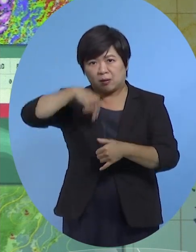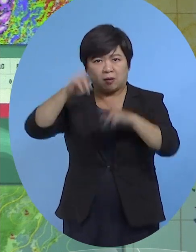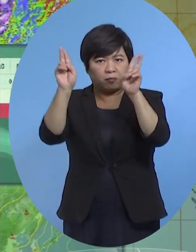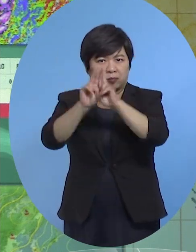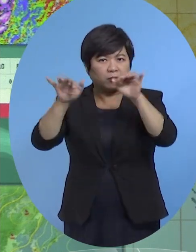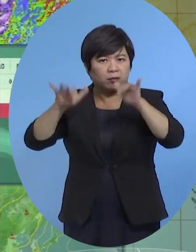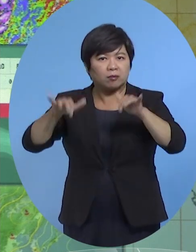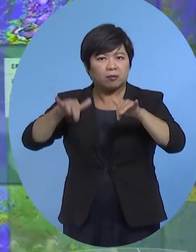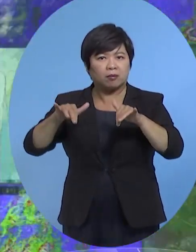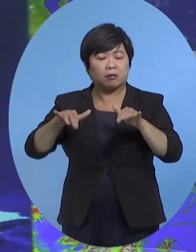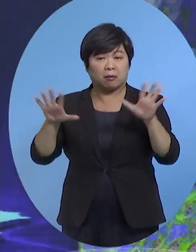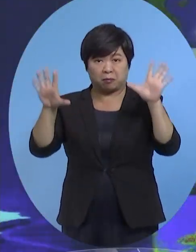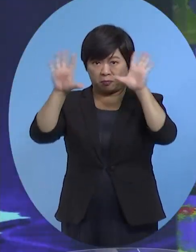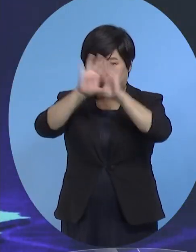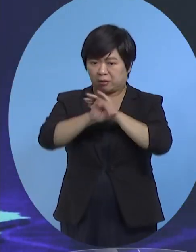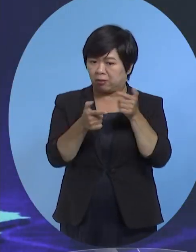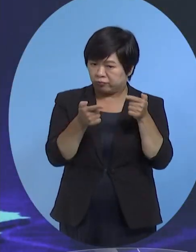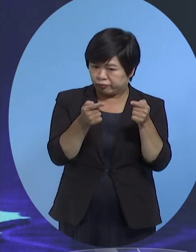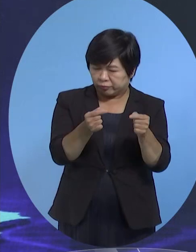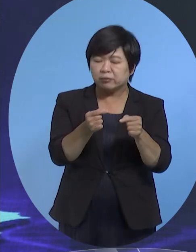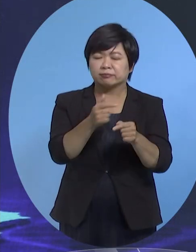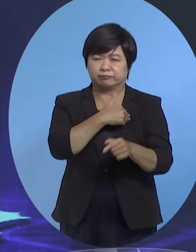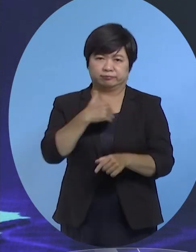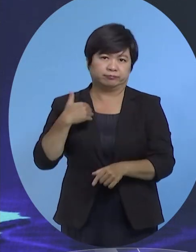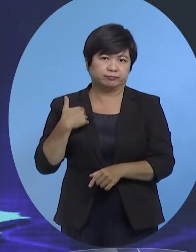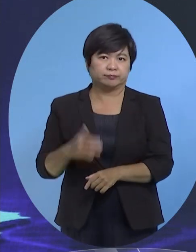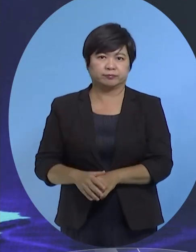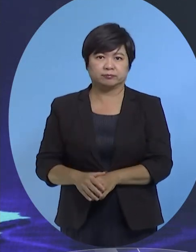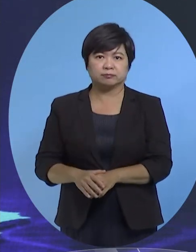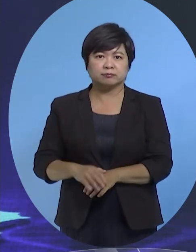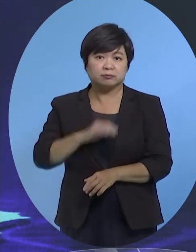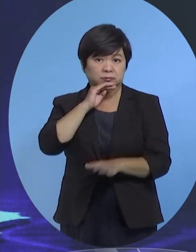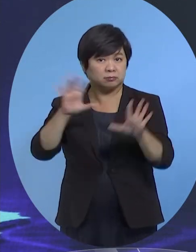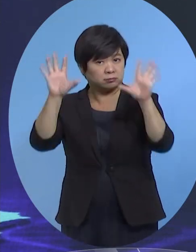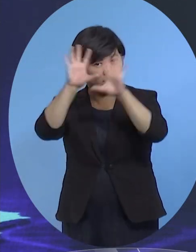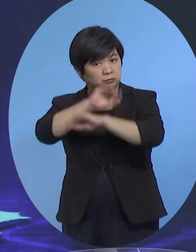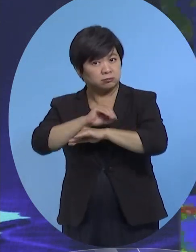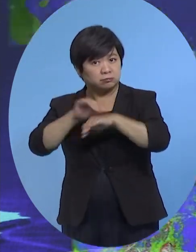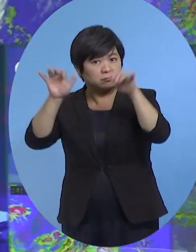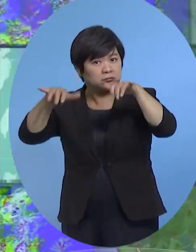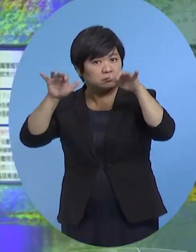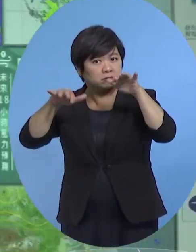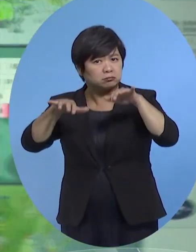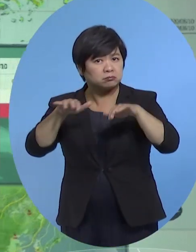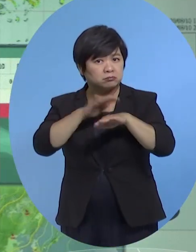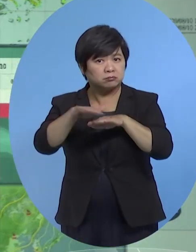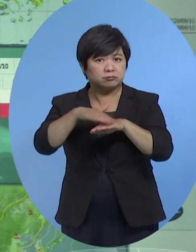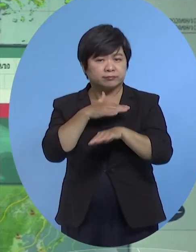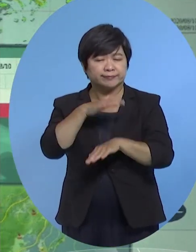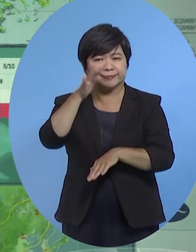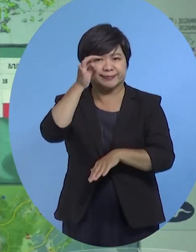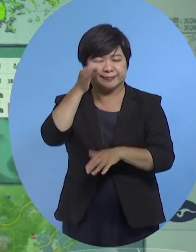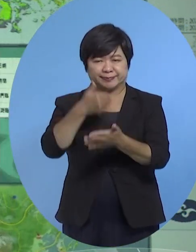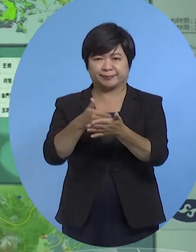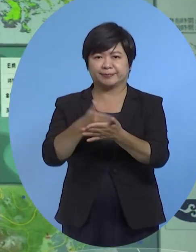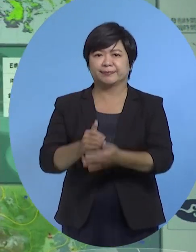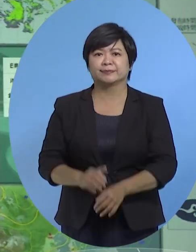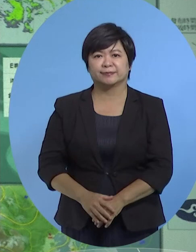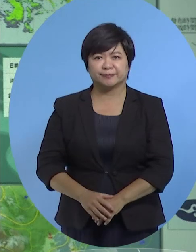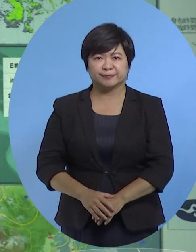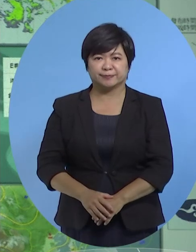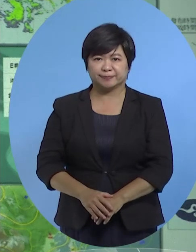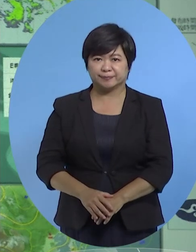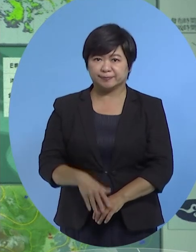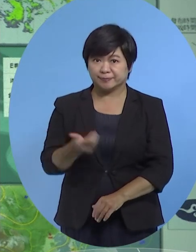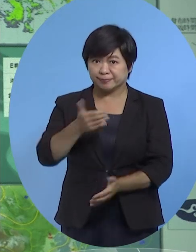夜之后有稍微趋缓的趋势，不过晚上之后的降雨呢，我们从定量降雨预报图来做说明。好，